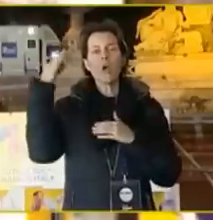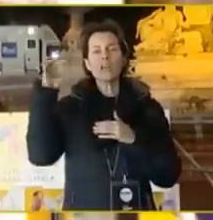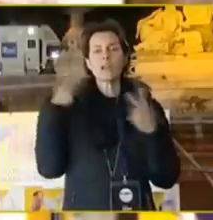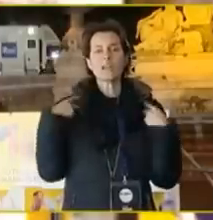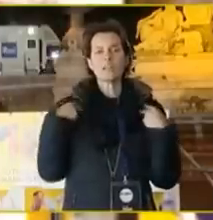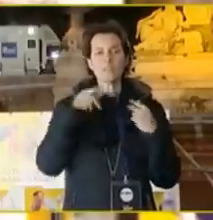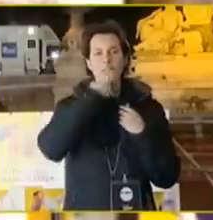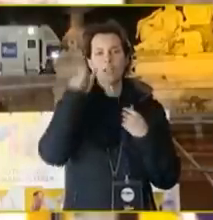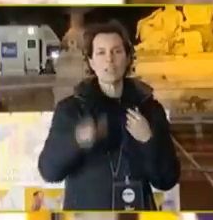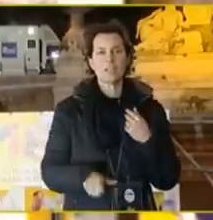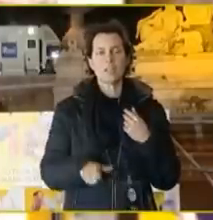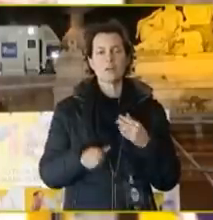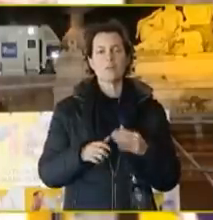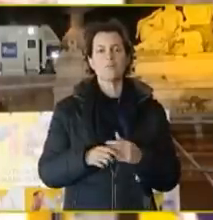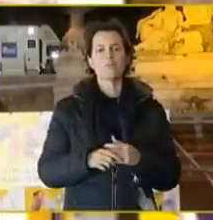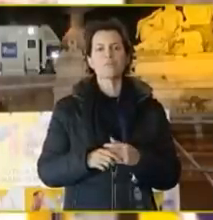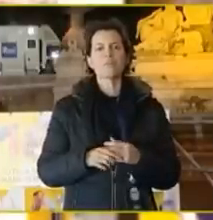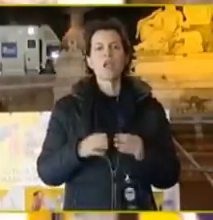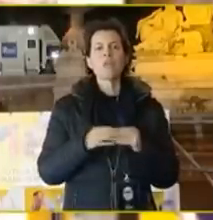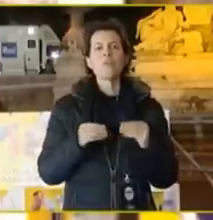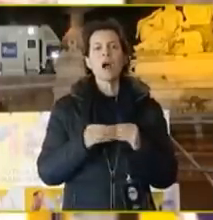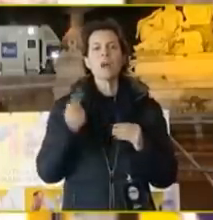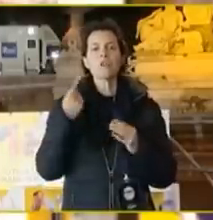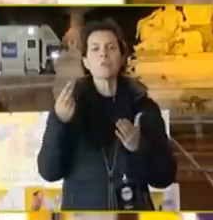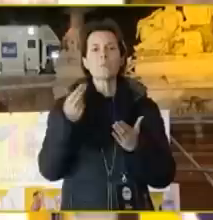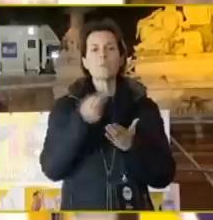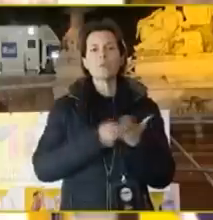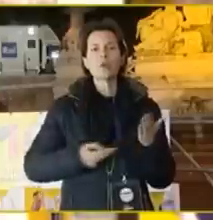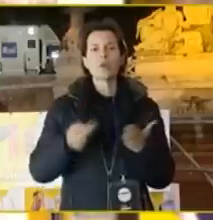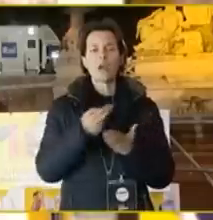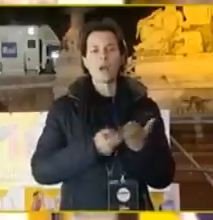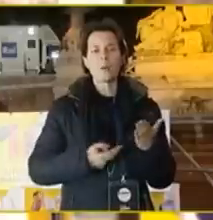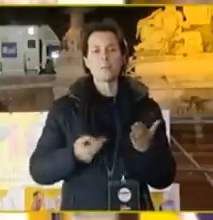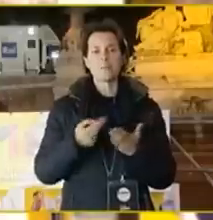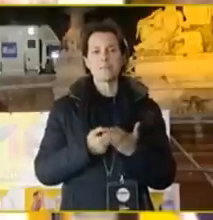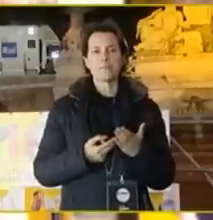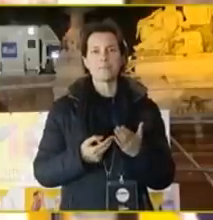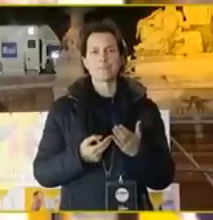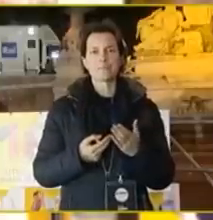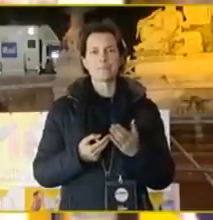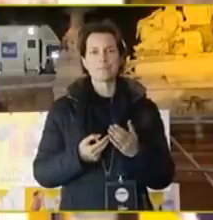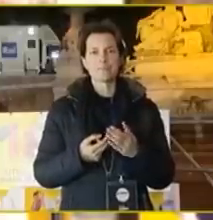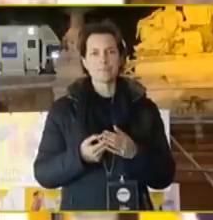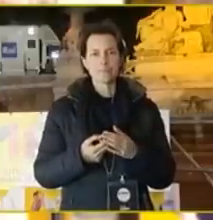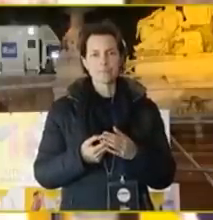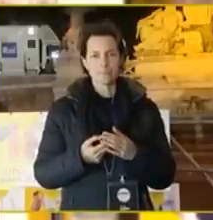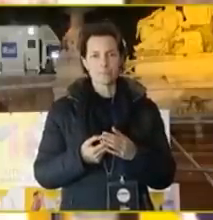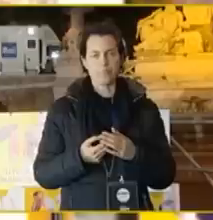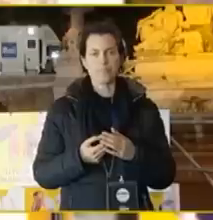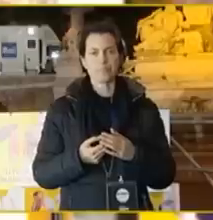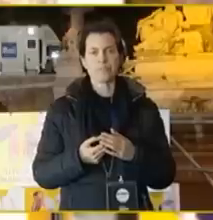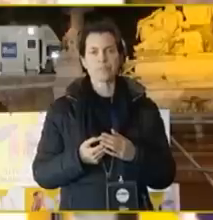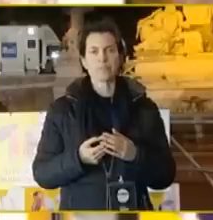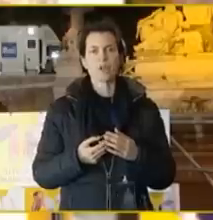molto semplice: realizzare un programma in modo tale da farvi svegliare la mattina e sentirvi dire io